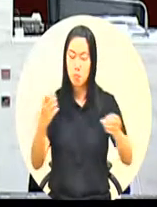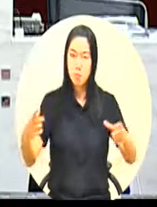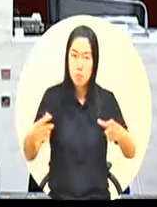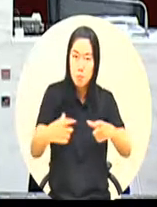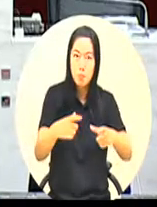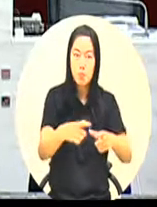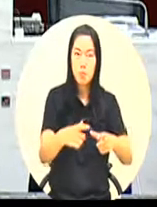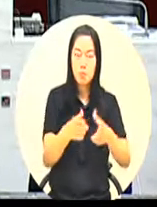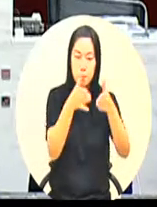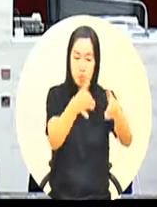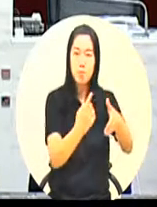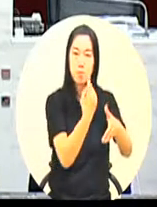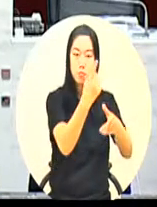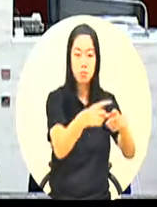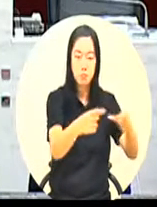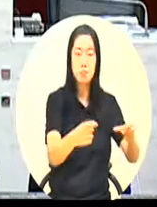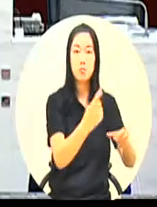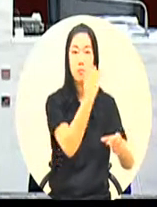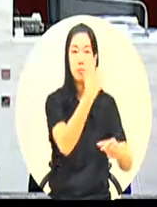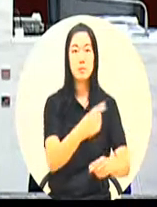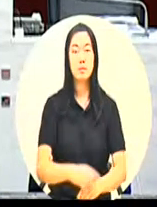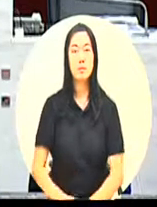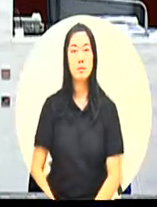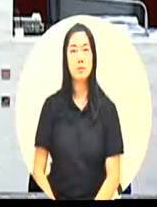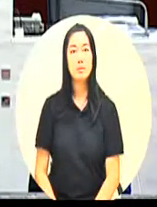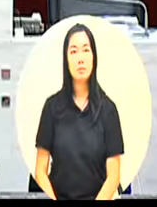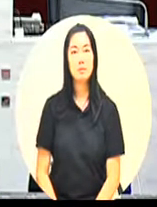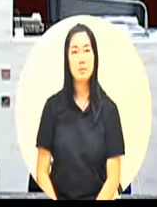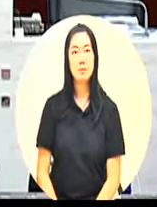日本，所以请讨论。